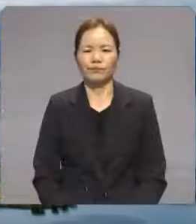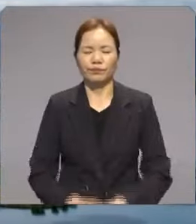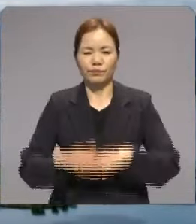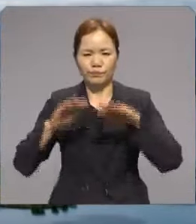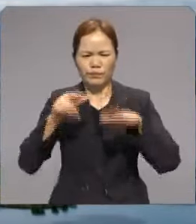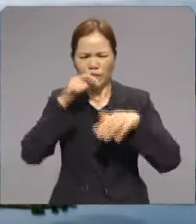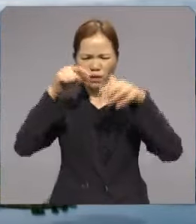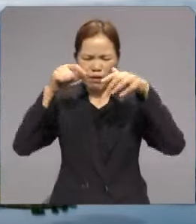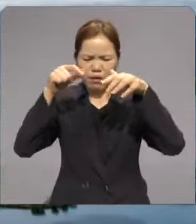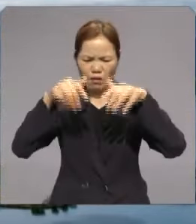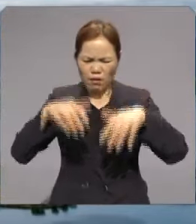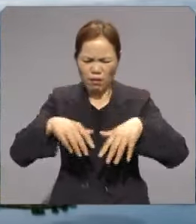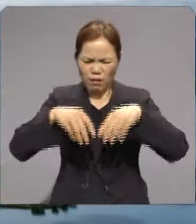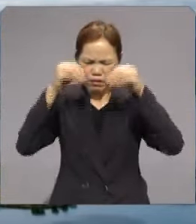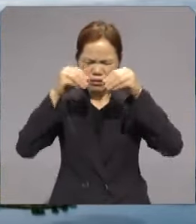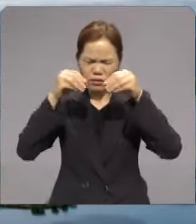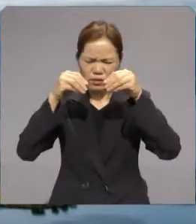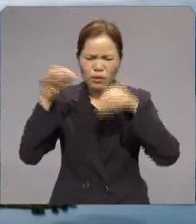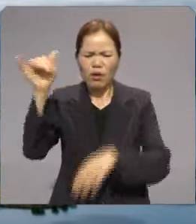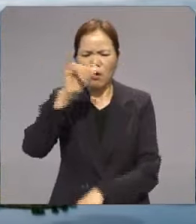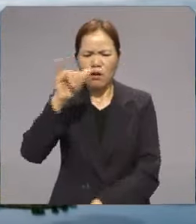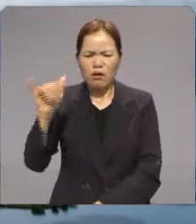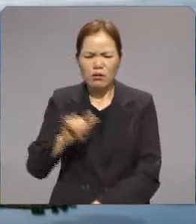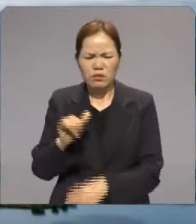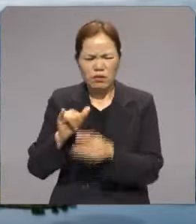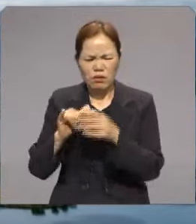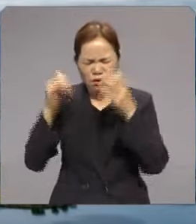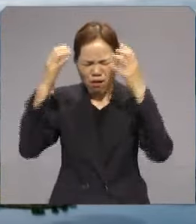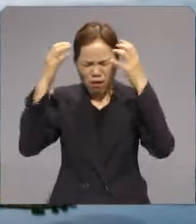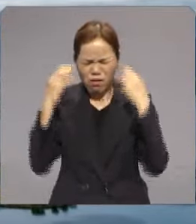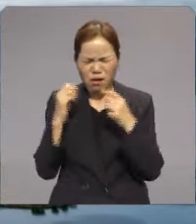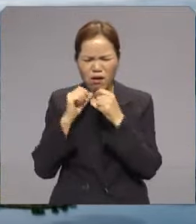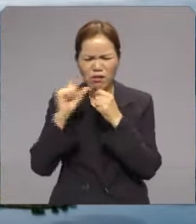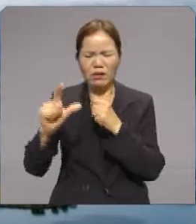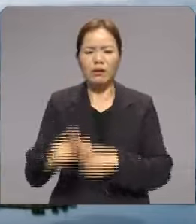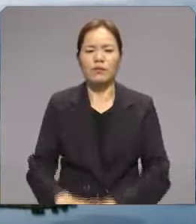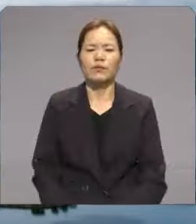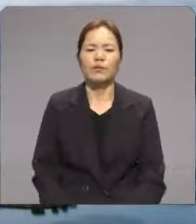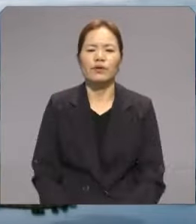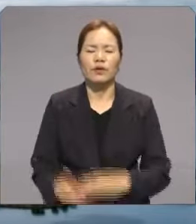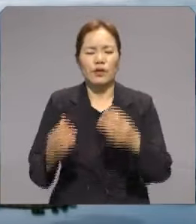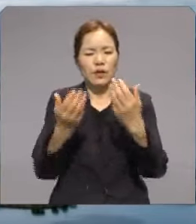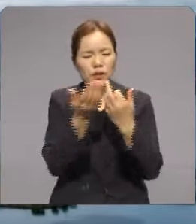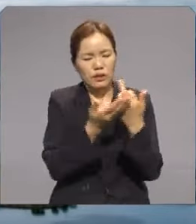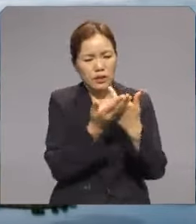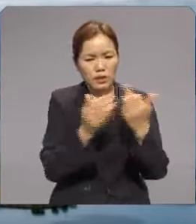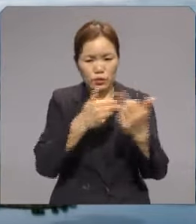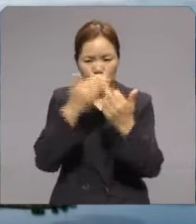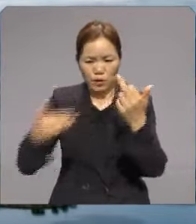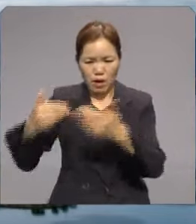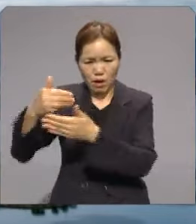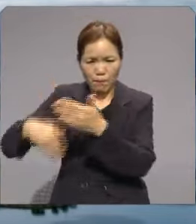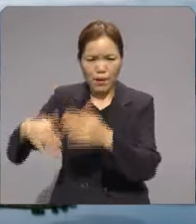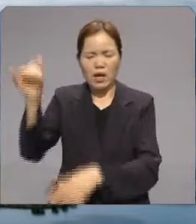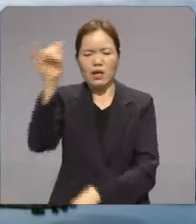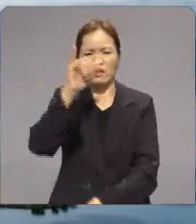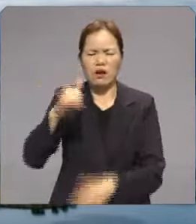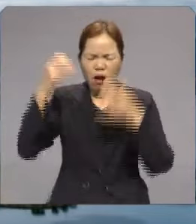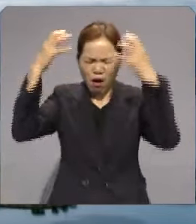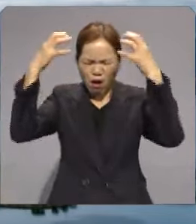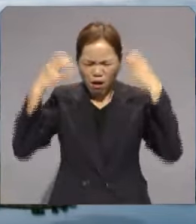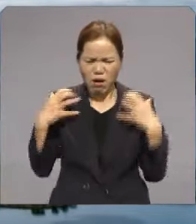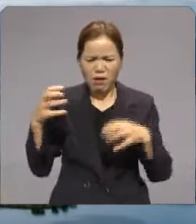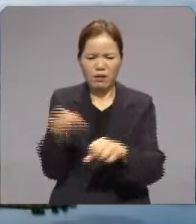오늘 비가 그치고 전국 대부분 지역에서 무더위가 나타났습니다 일부 제주와 강원을 제외한 전국의 폭염